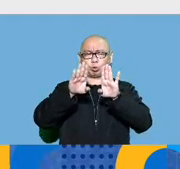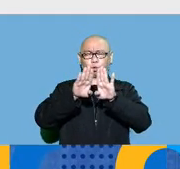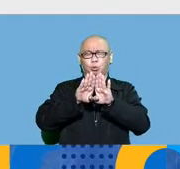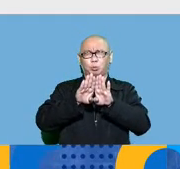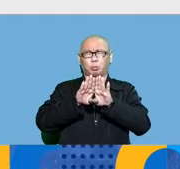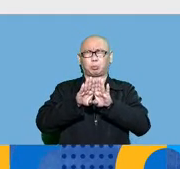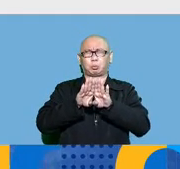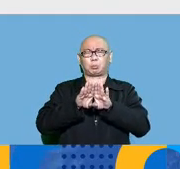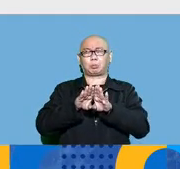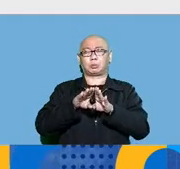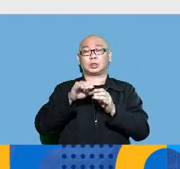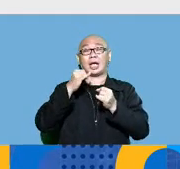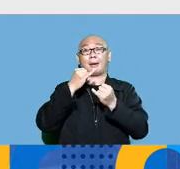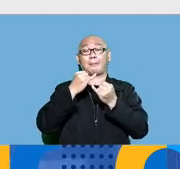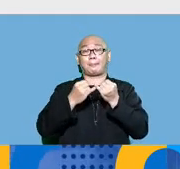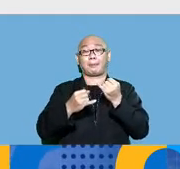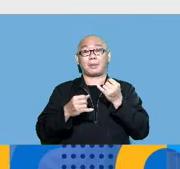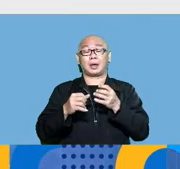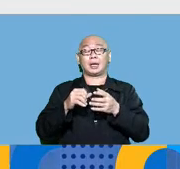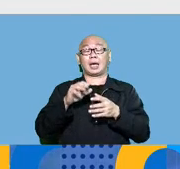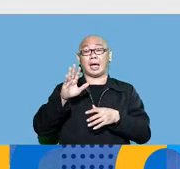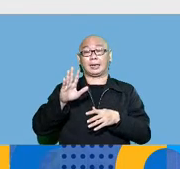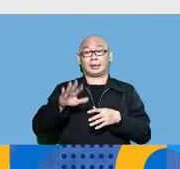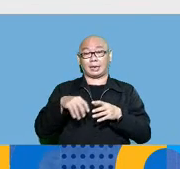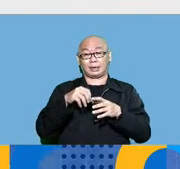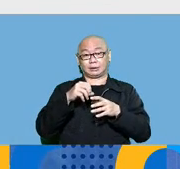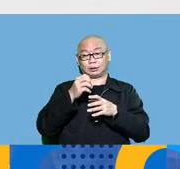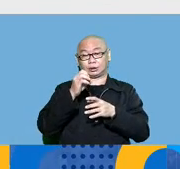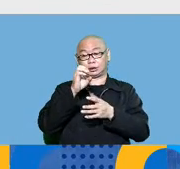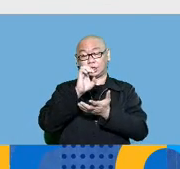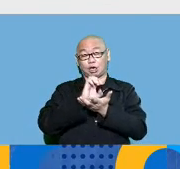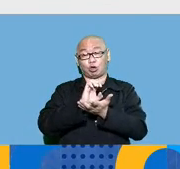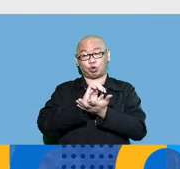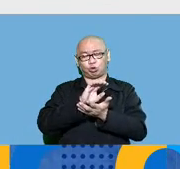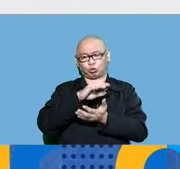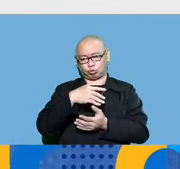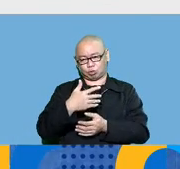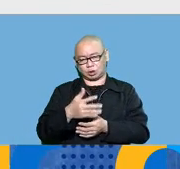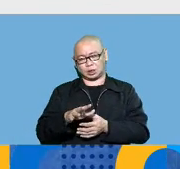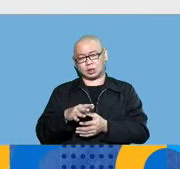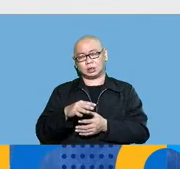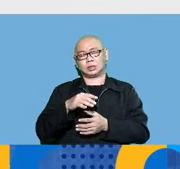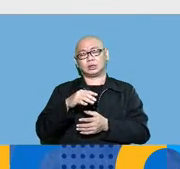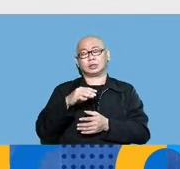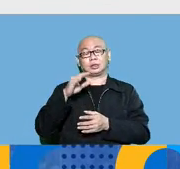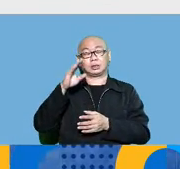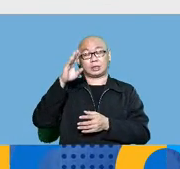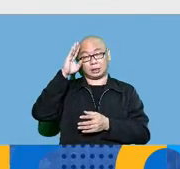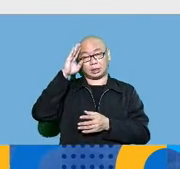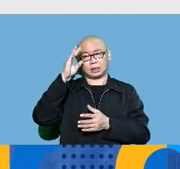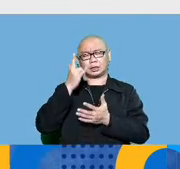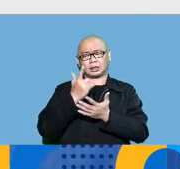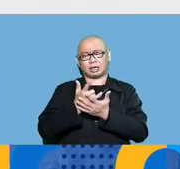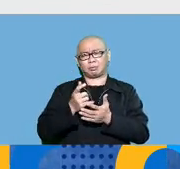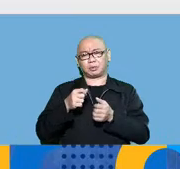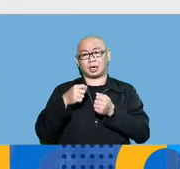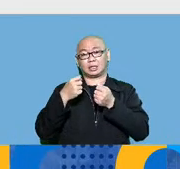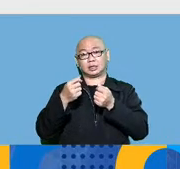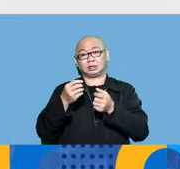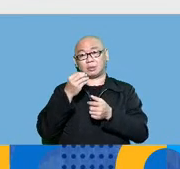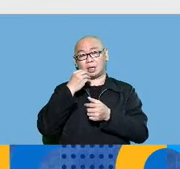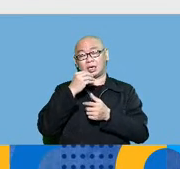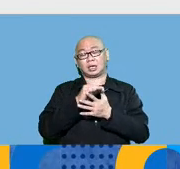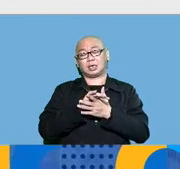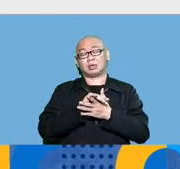ketika anak menetas, telur anak menetas, ini kemudian si jantan juga akan tetap memberikan makanan. Sehingga burung